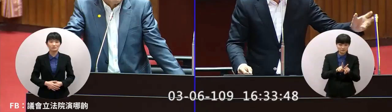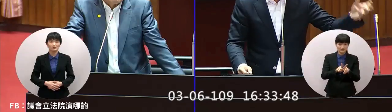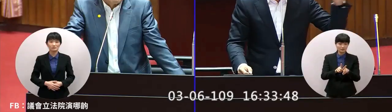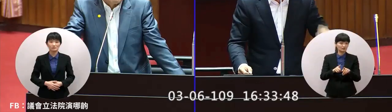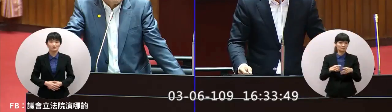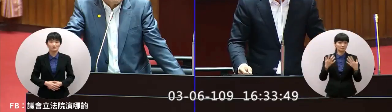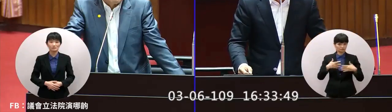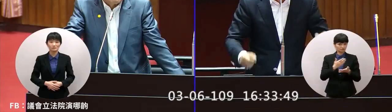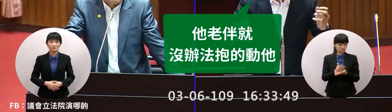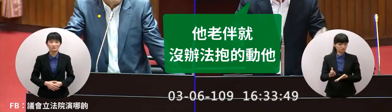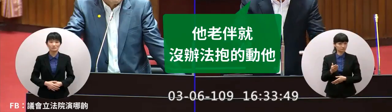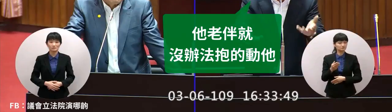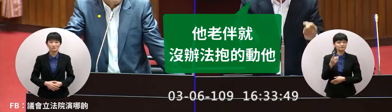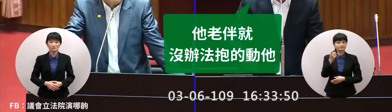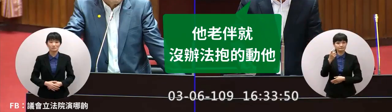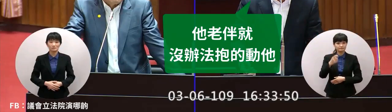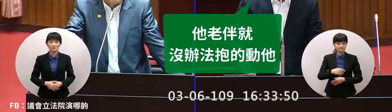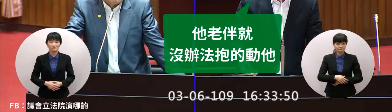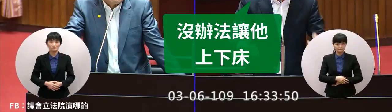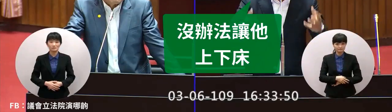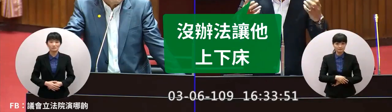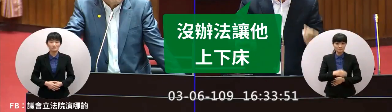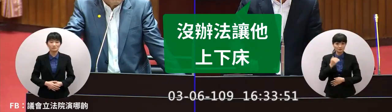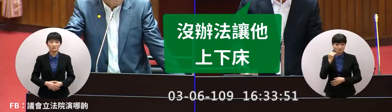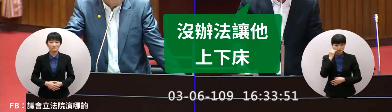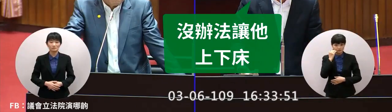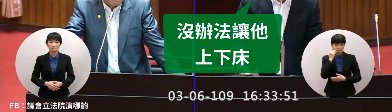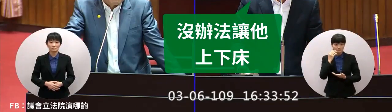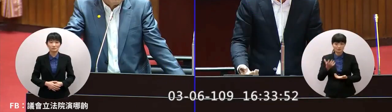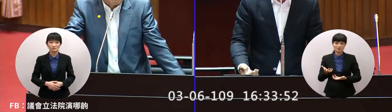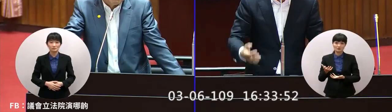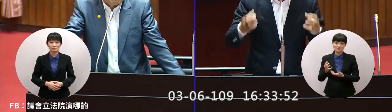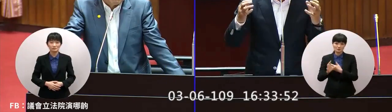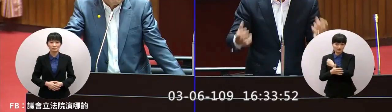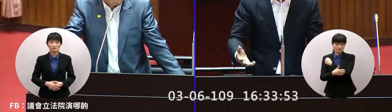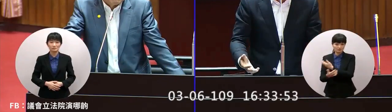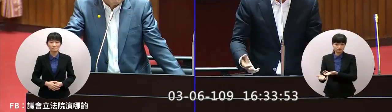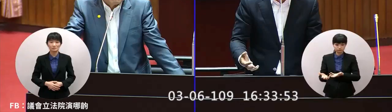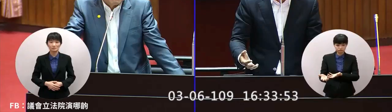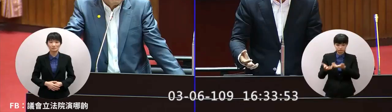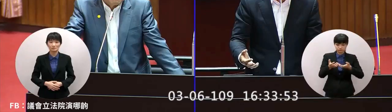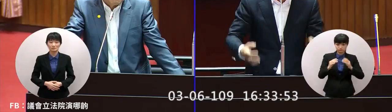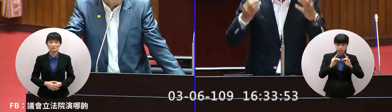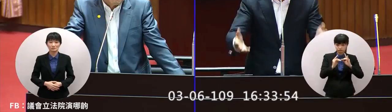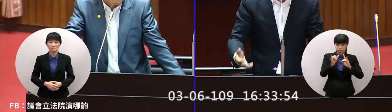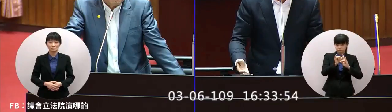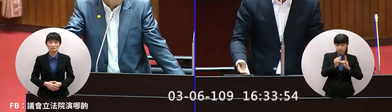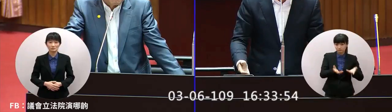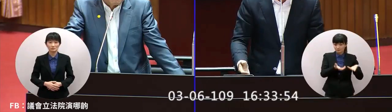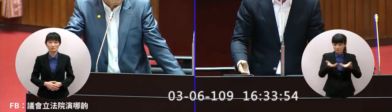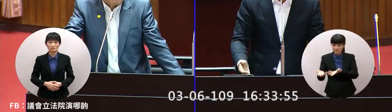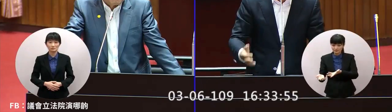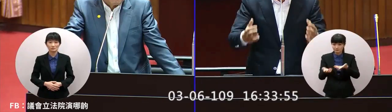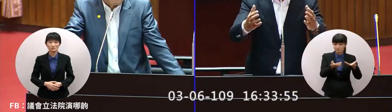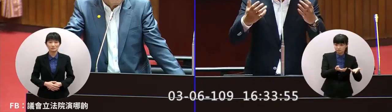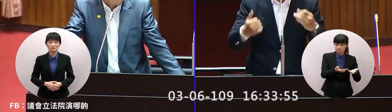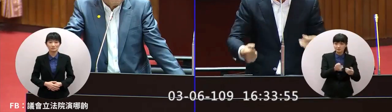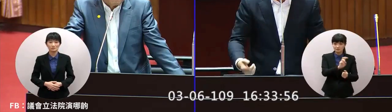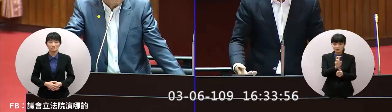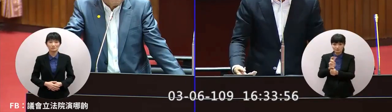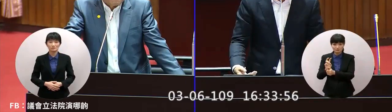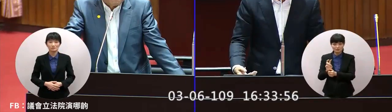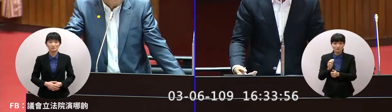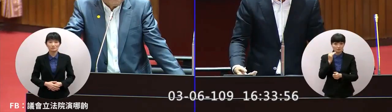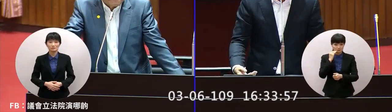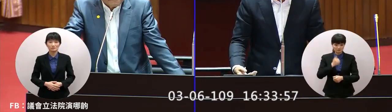不等于叫因老来陪，因老都无在个铺顶当，无在互伊起落床。啊，这人老出情事，啊，缩短生命，我相信嘛，唔是你